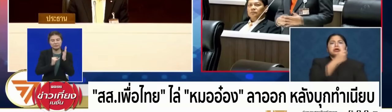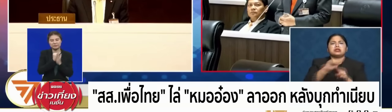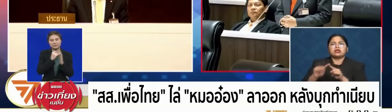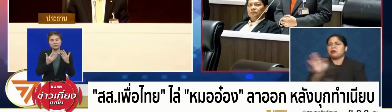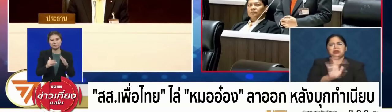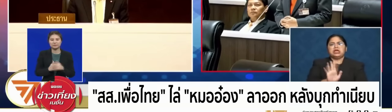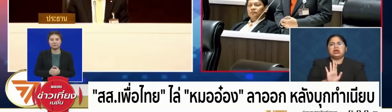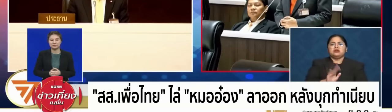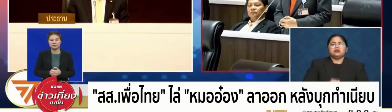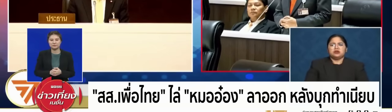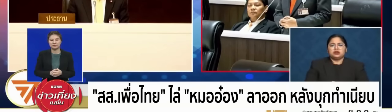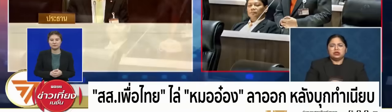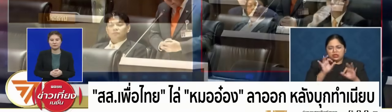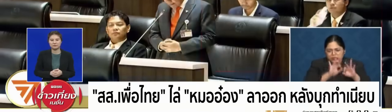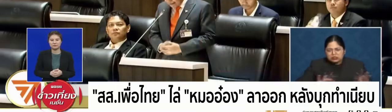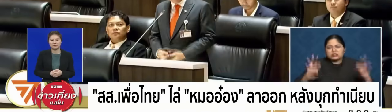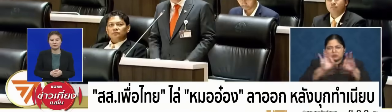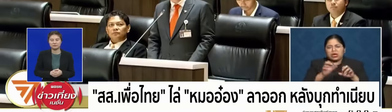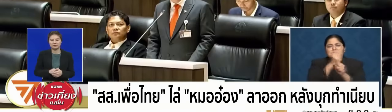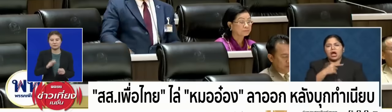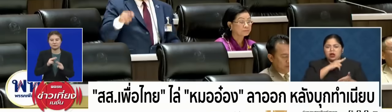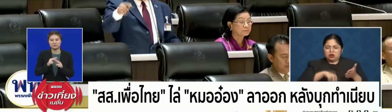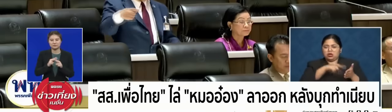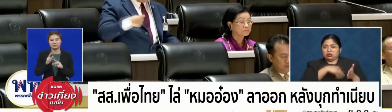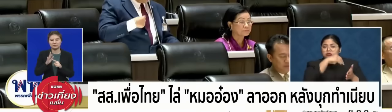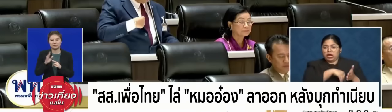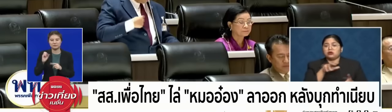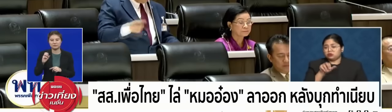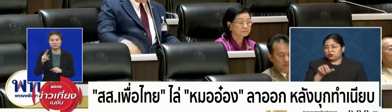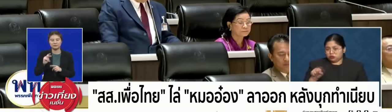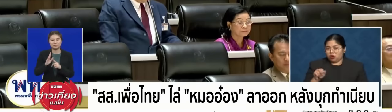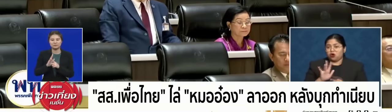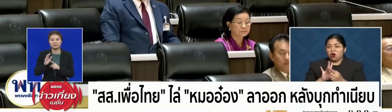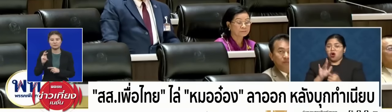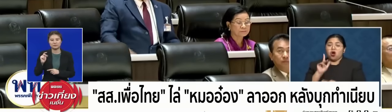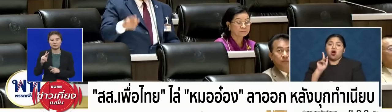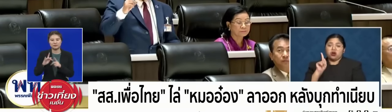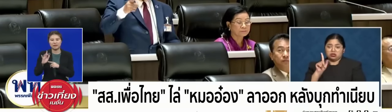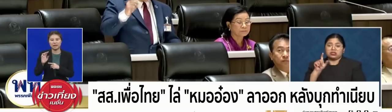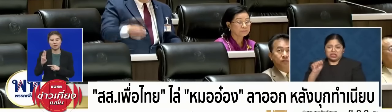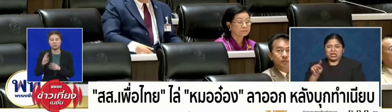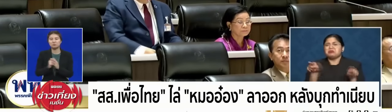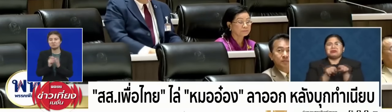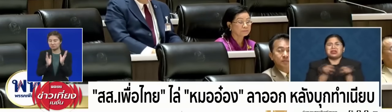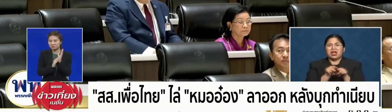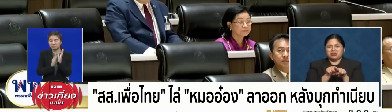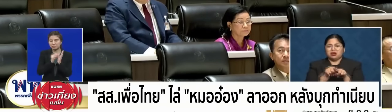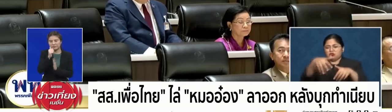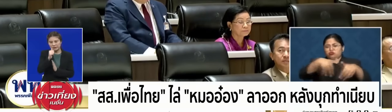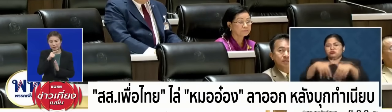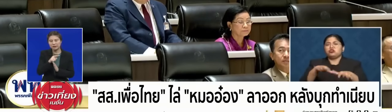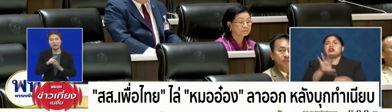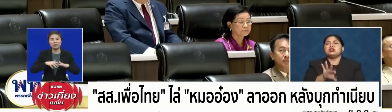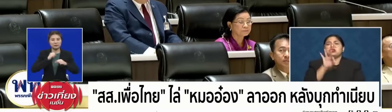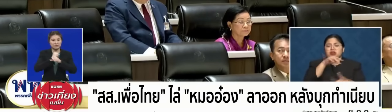อ่าในขณะที่คุณธีรชัยแสนแก้วครับสสอุดรเพื่อไทยเองท่านผู้ชมครับบอกว่าชื่นชมชื่นชมการ